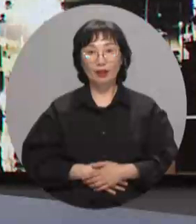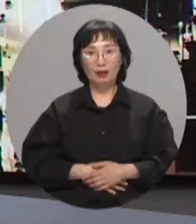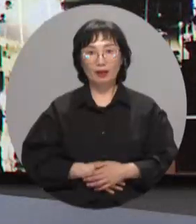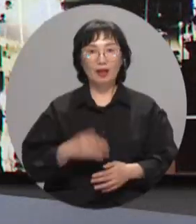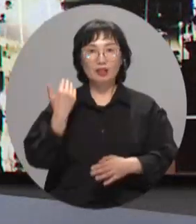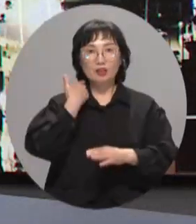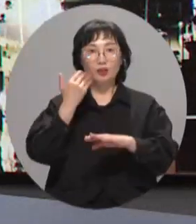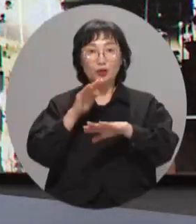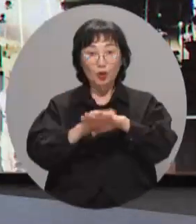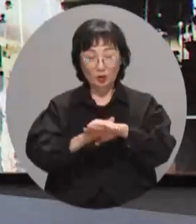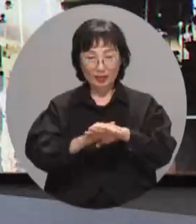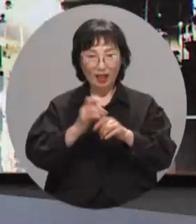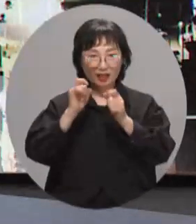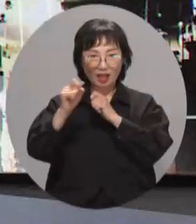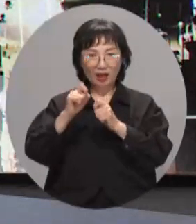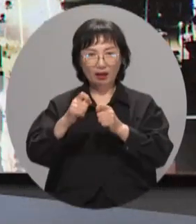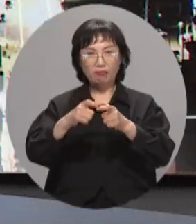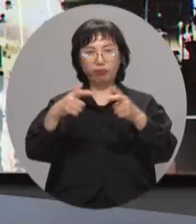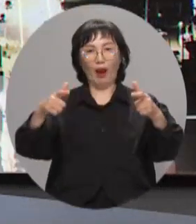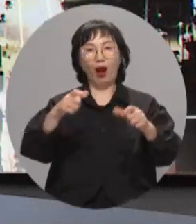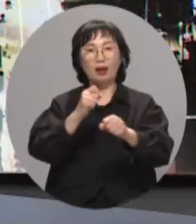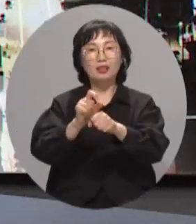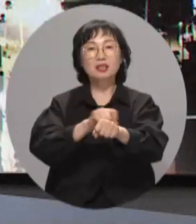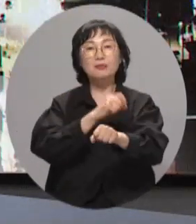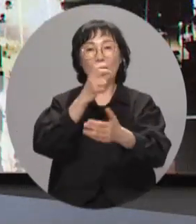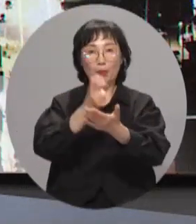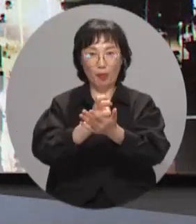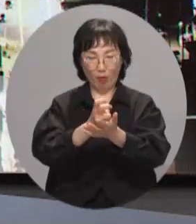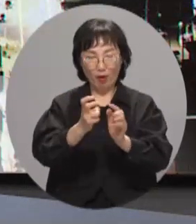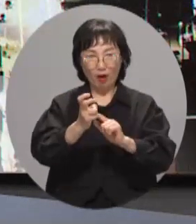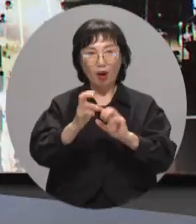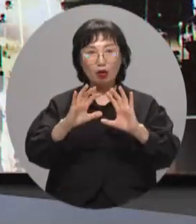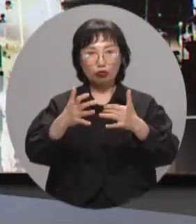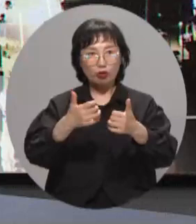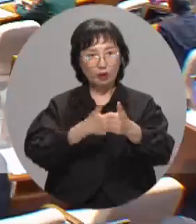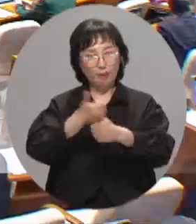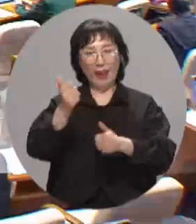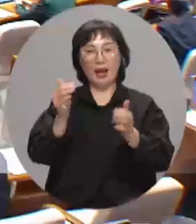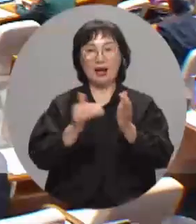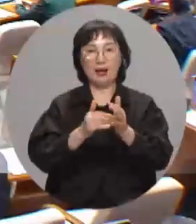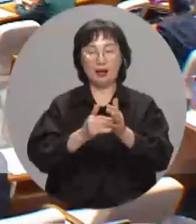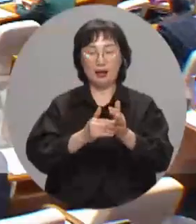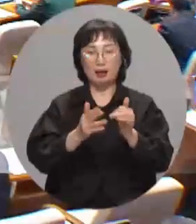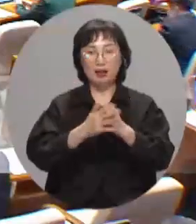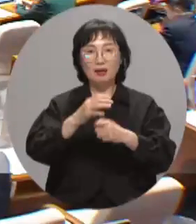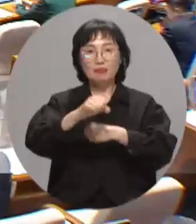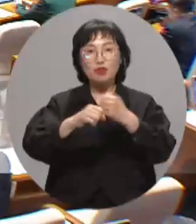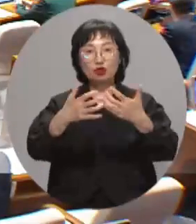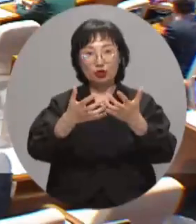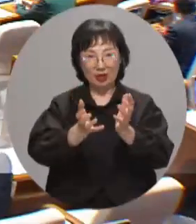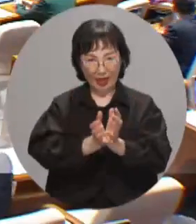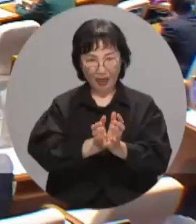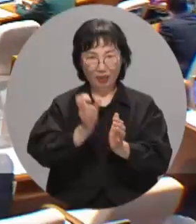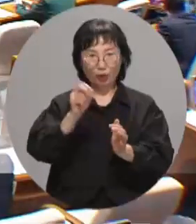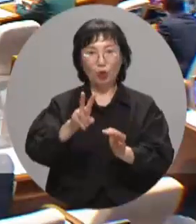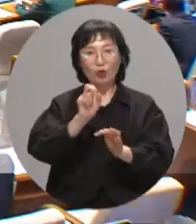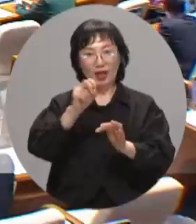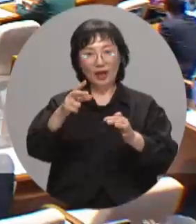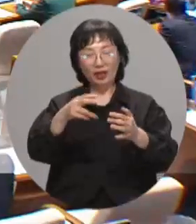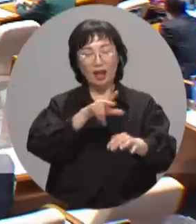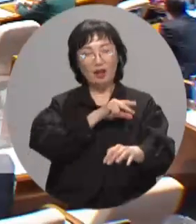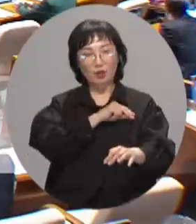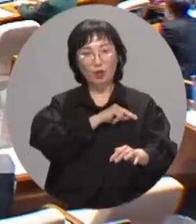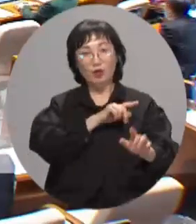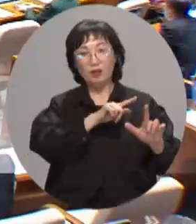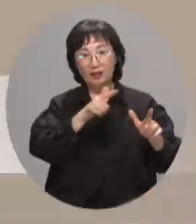전세 사기 피해자 구제를 강화하는 특별법 개정안이 국회를 통과했습니다. 민주당 등 야당 의원 170명은